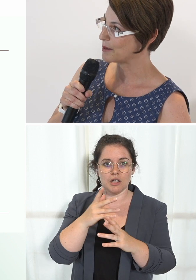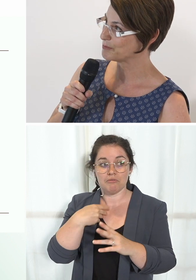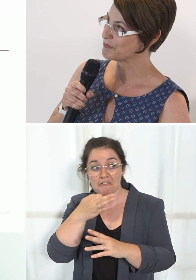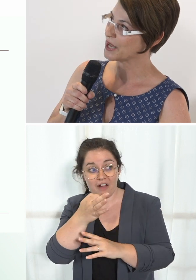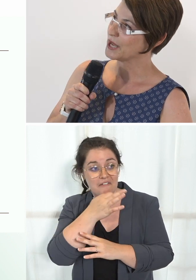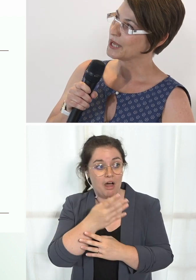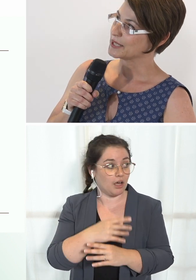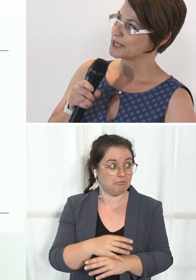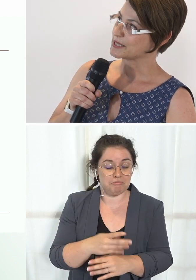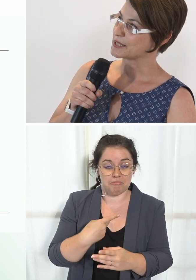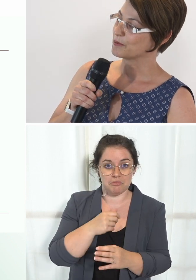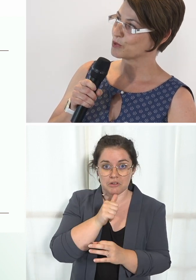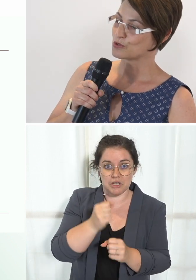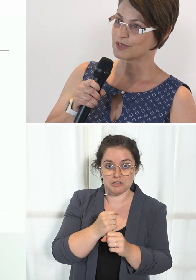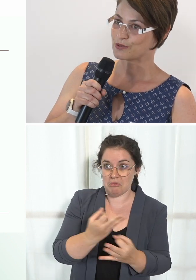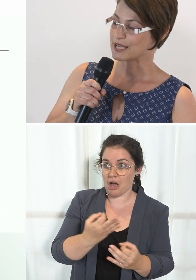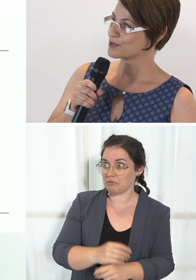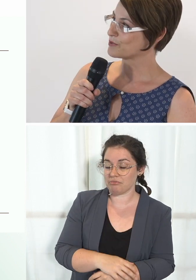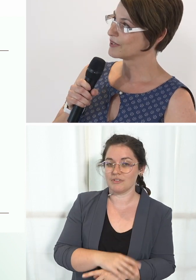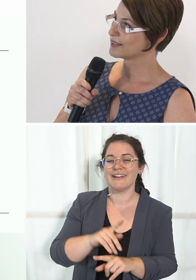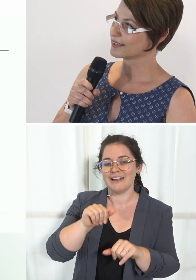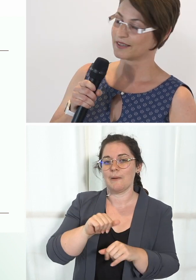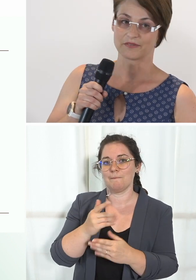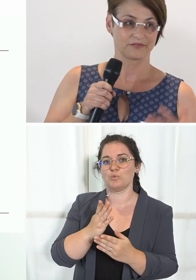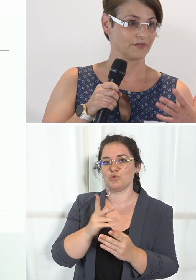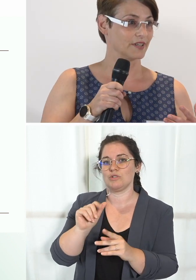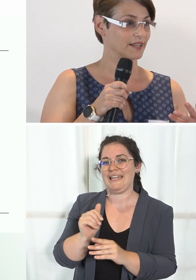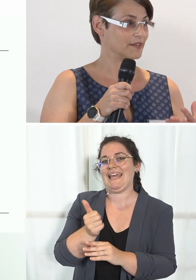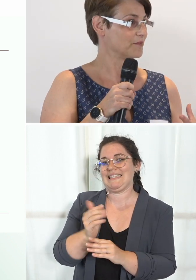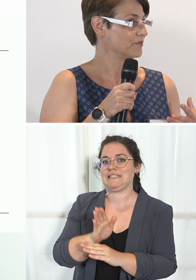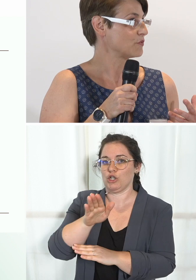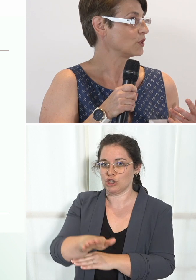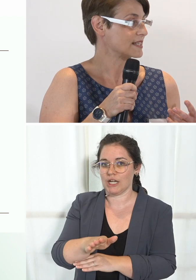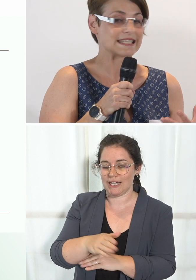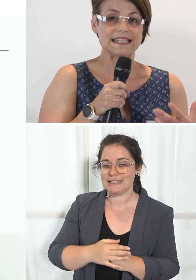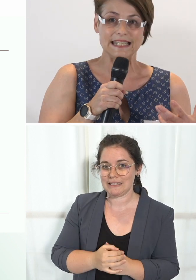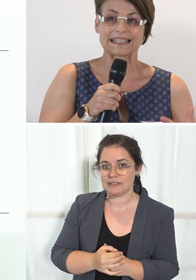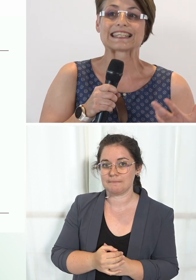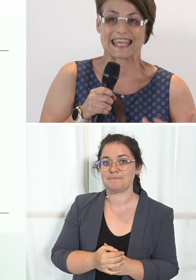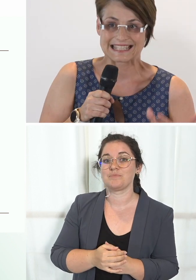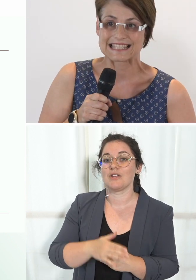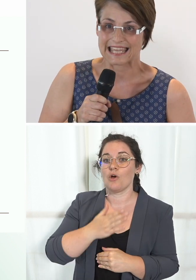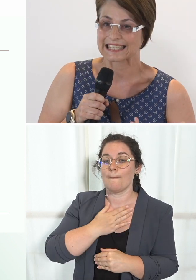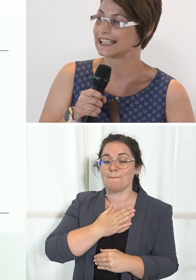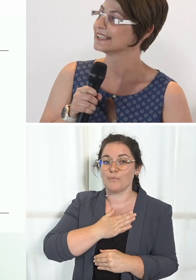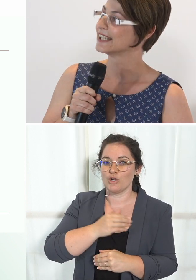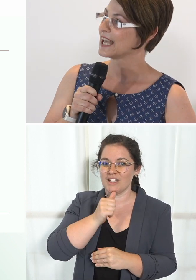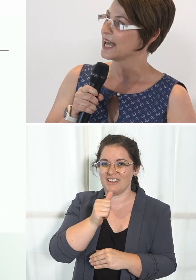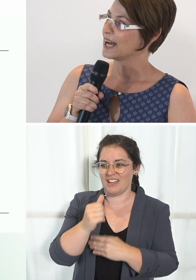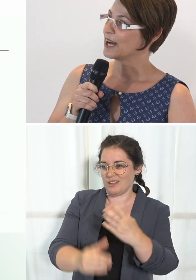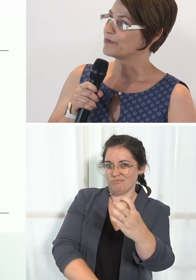Fragen haben. Das mussten wir zuerst überwinden. Wir wollten sie nicht